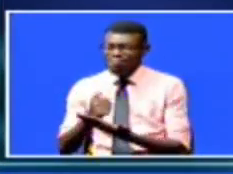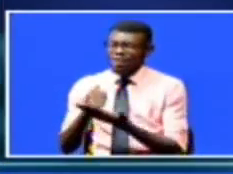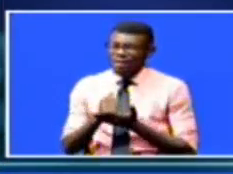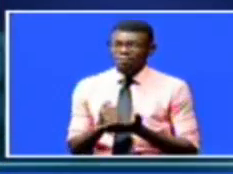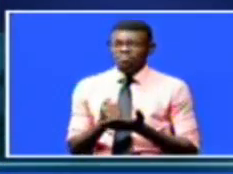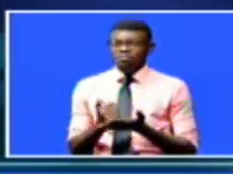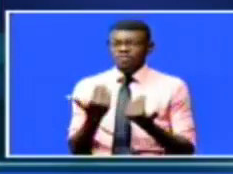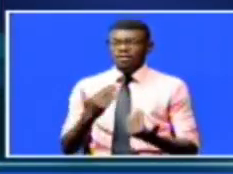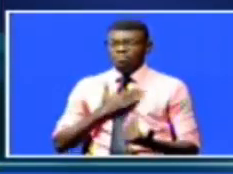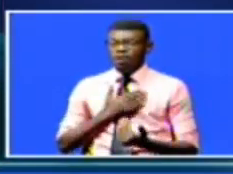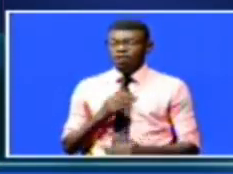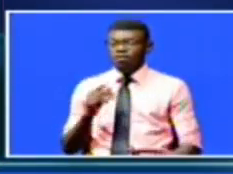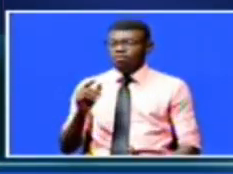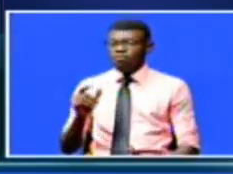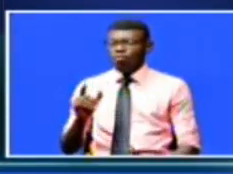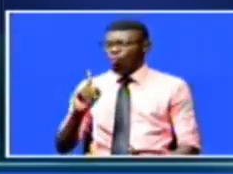broke.